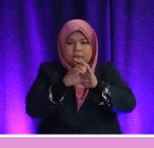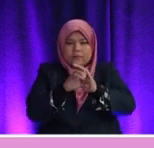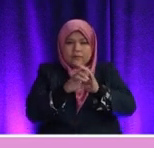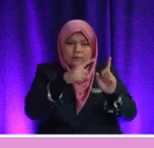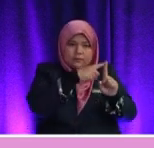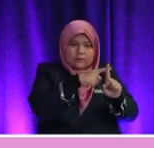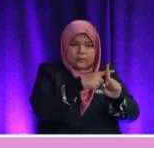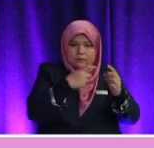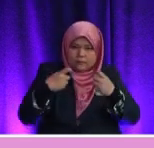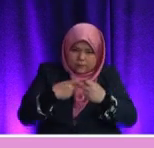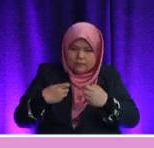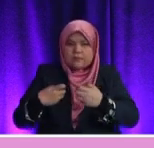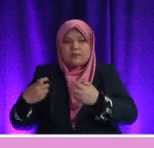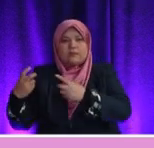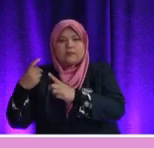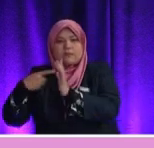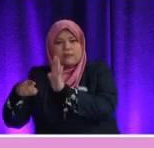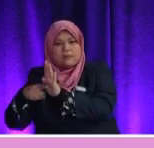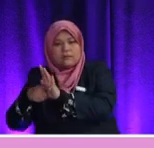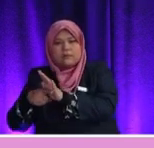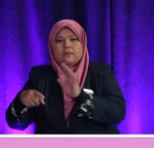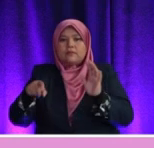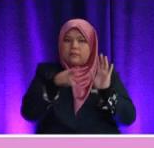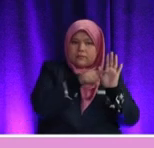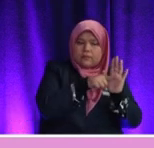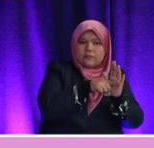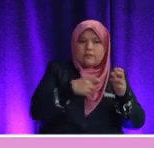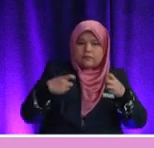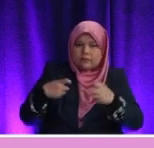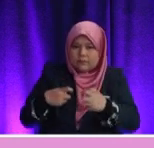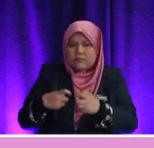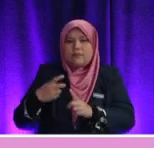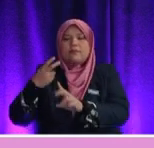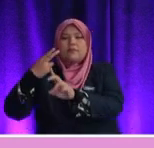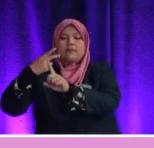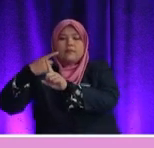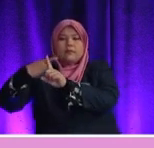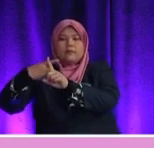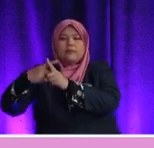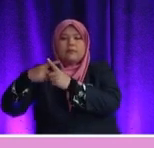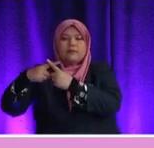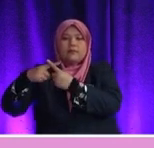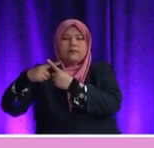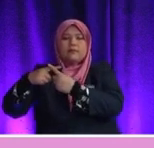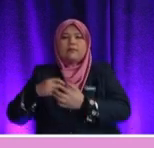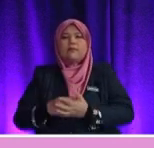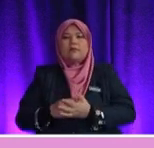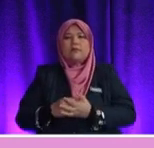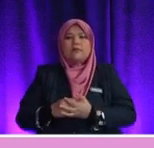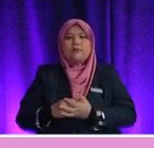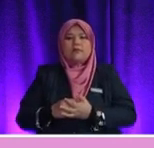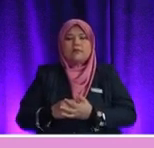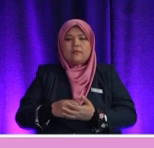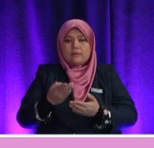tertarik kepada temannya naik gini yang negatif dia ketarik kepada Terminal positif dalam bahasa yang mudah